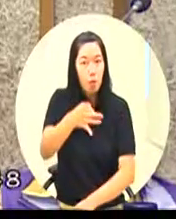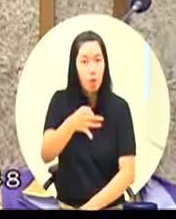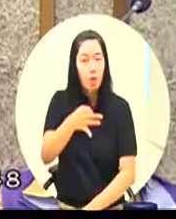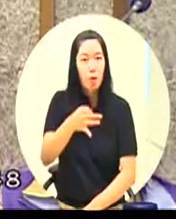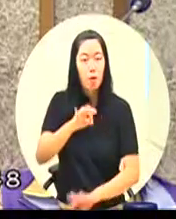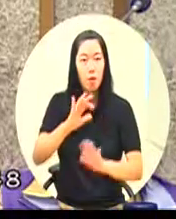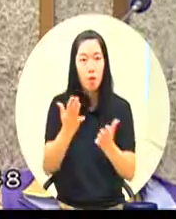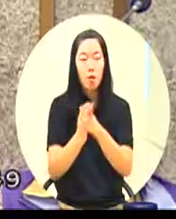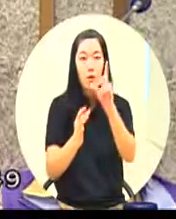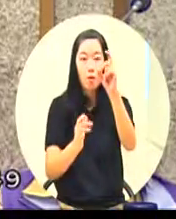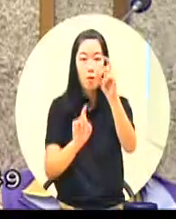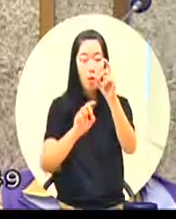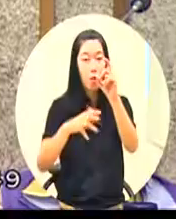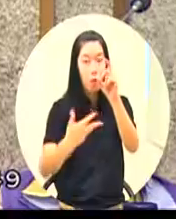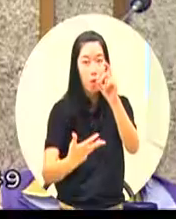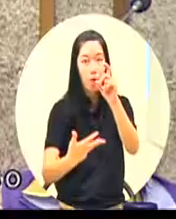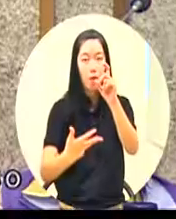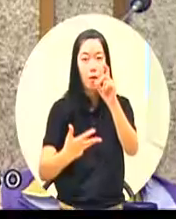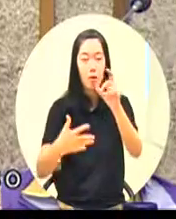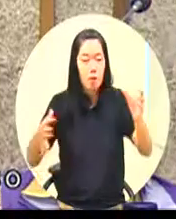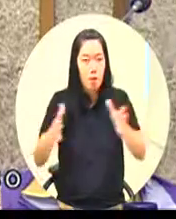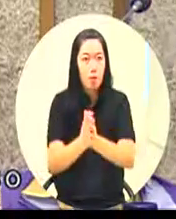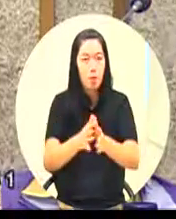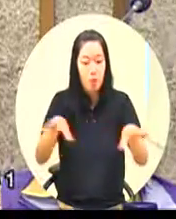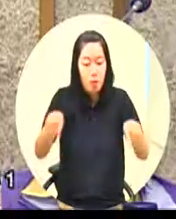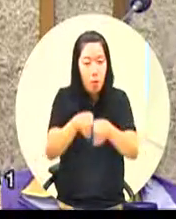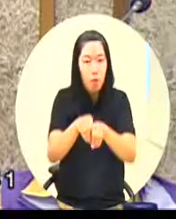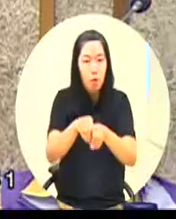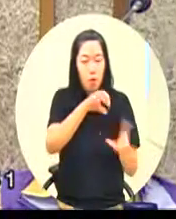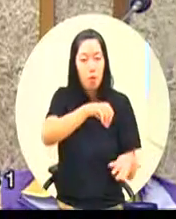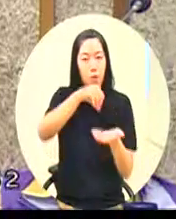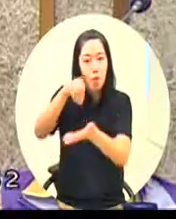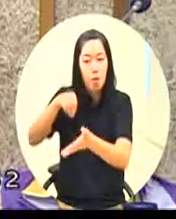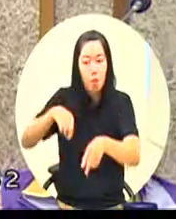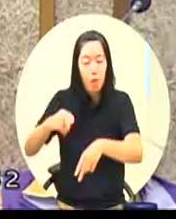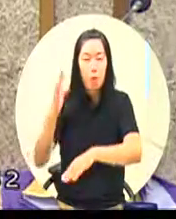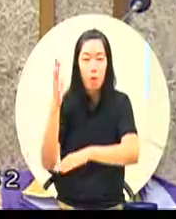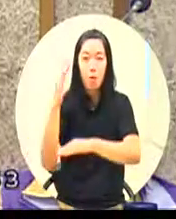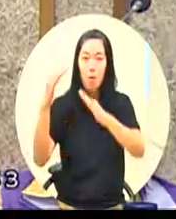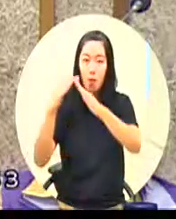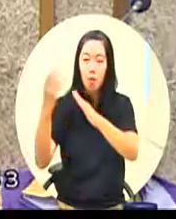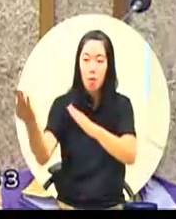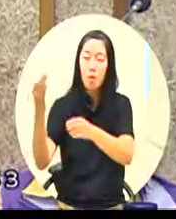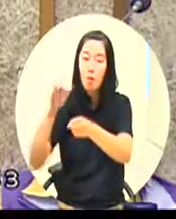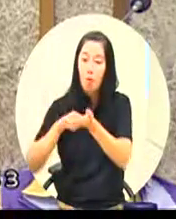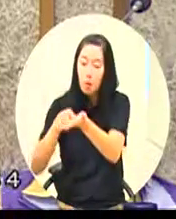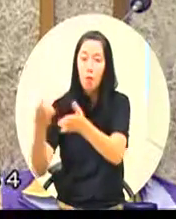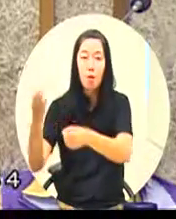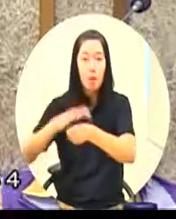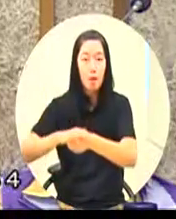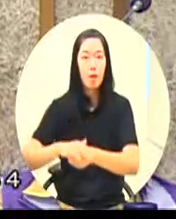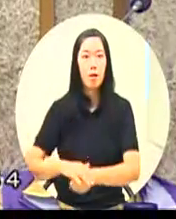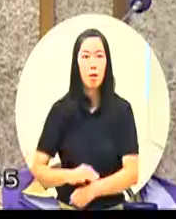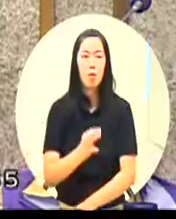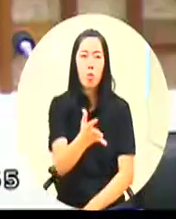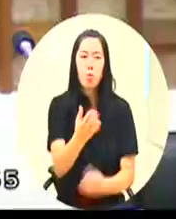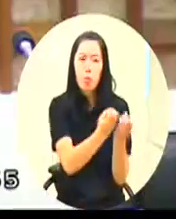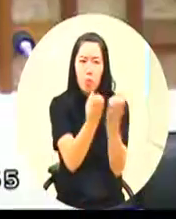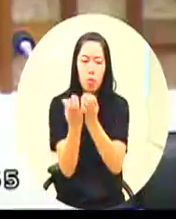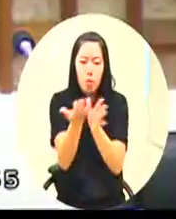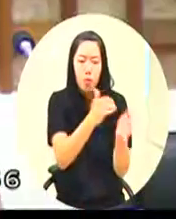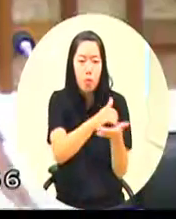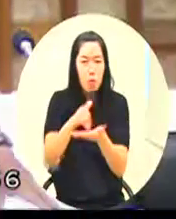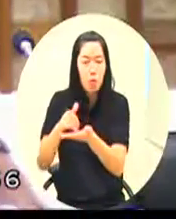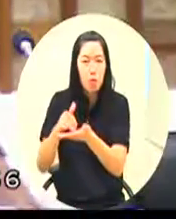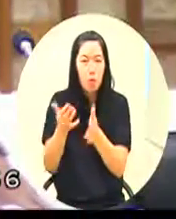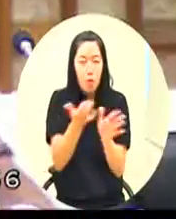10月28号的话呢，再一起会诊的话，送行政院来做补助这样子。 为什么没有灾害准备金呢？这灾害准备金